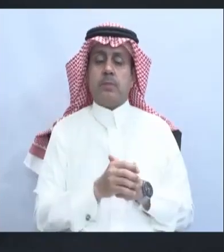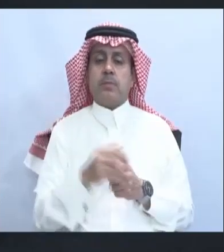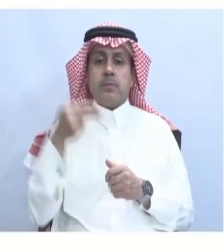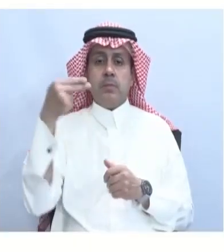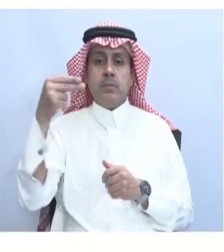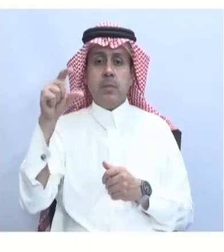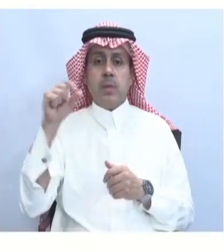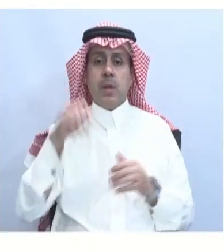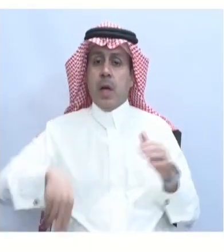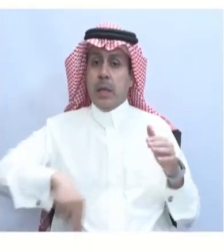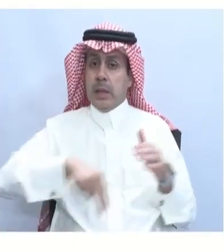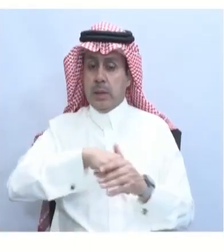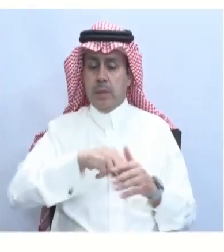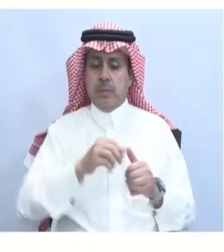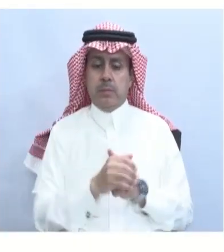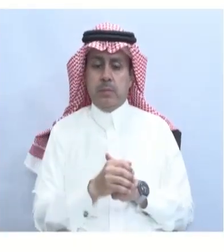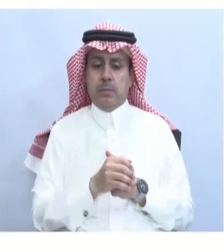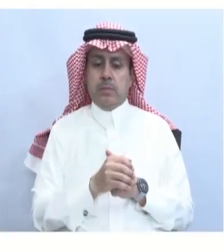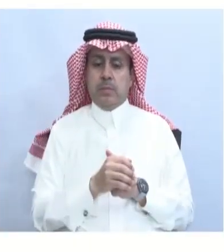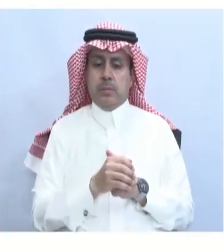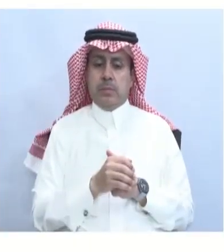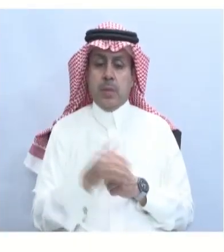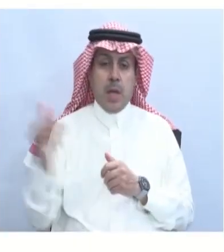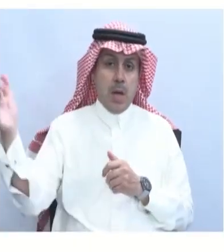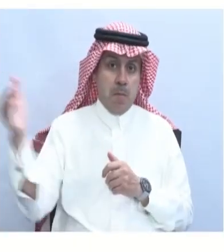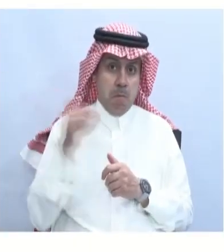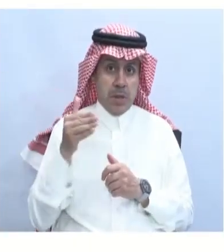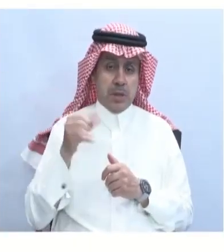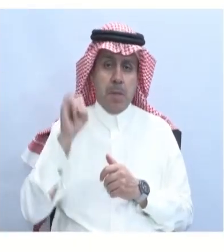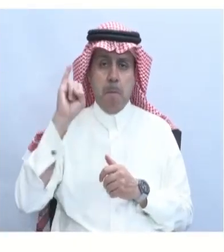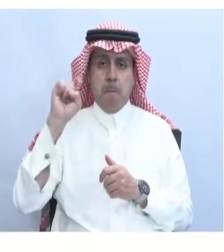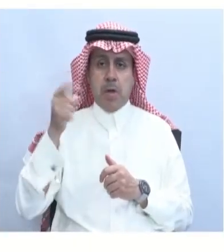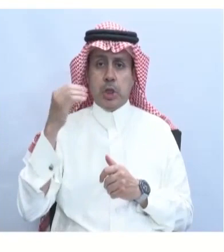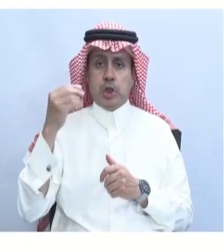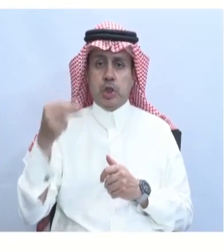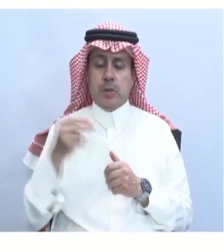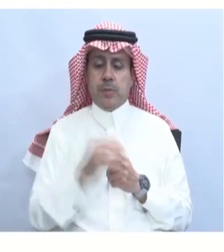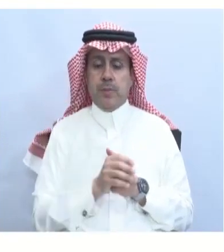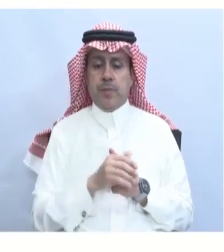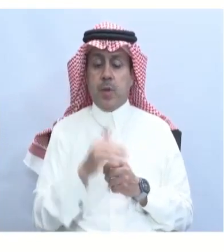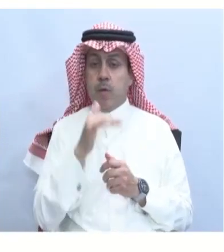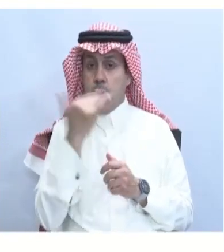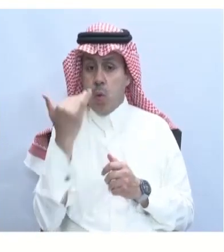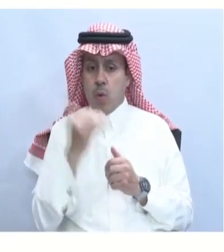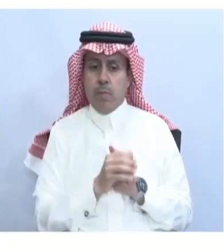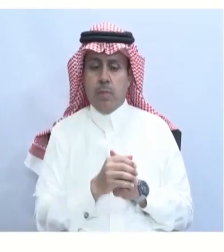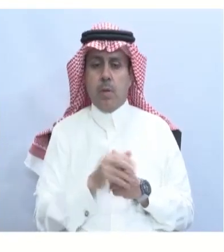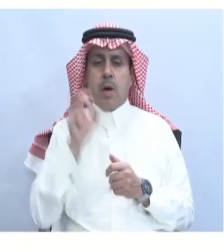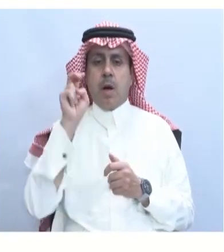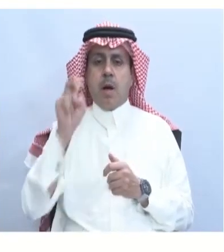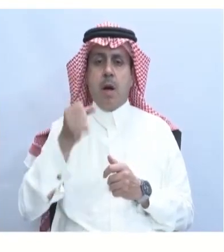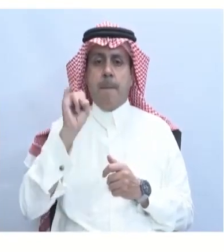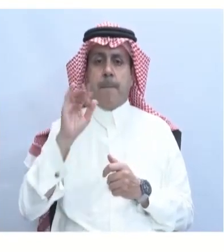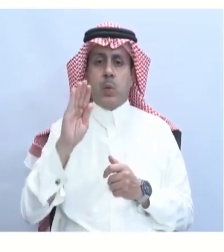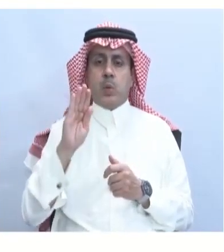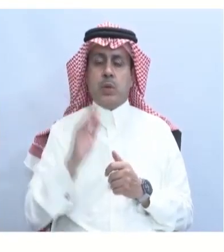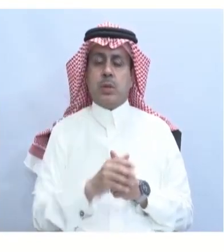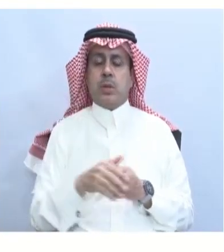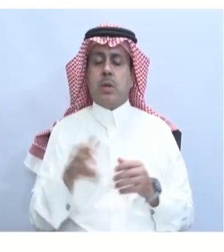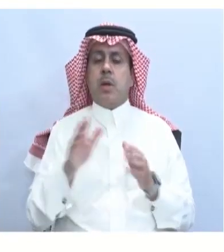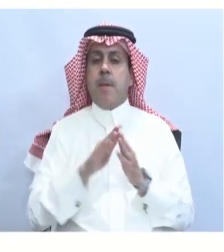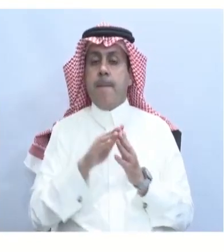وفي الاصطلاح ناتي هنا الى المرجع ما المرجع في هذا المرجع اللغوي هو القاموس المحيط